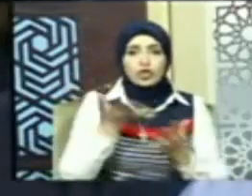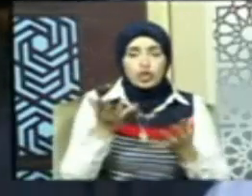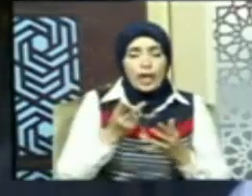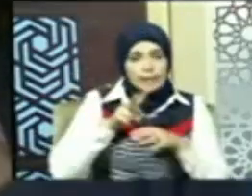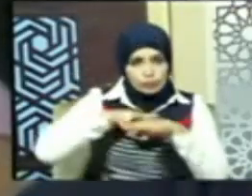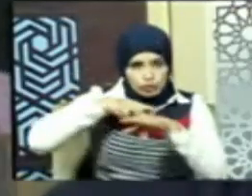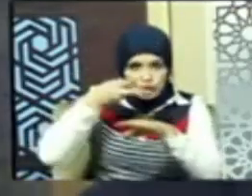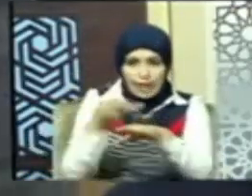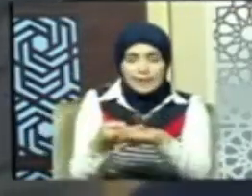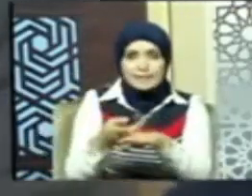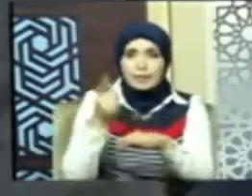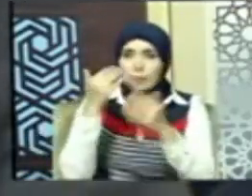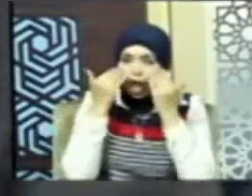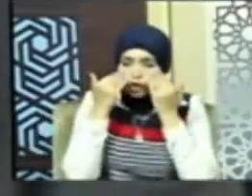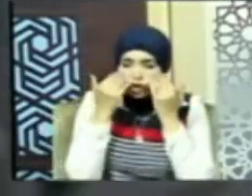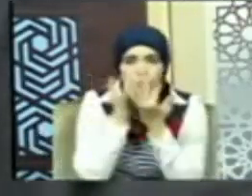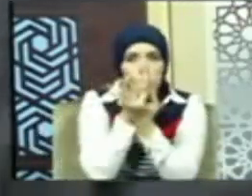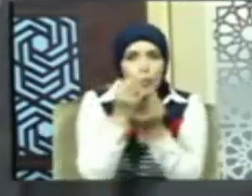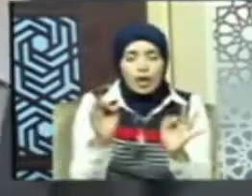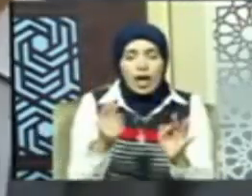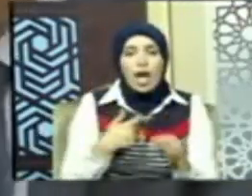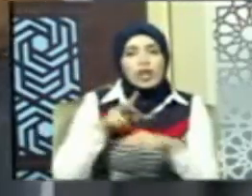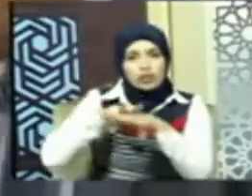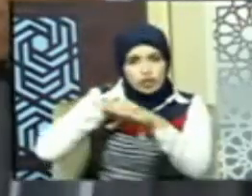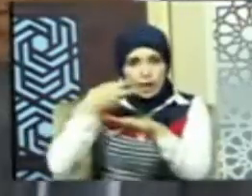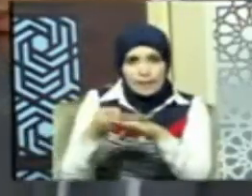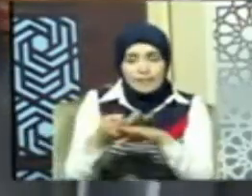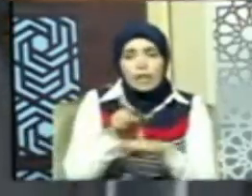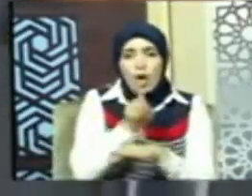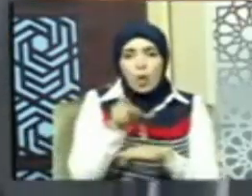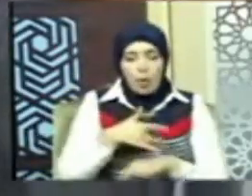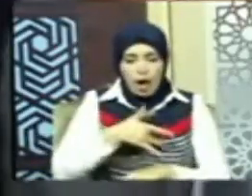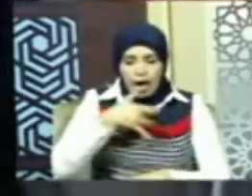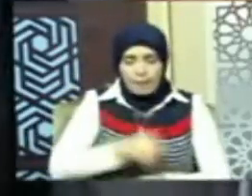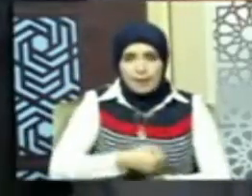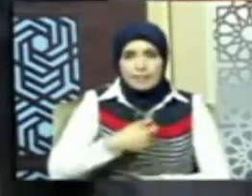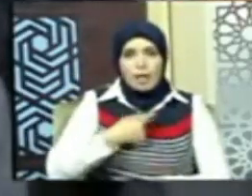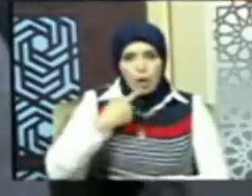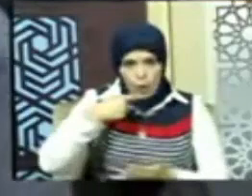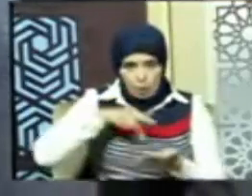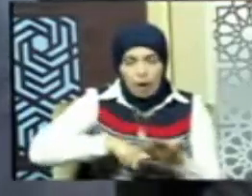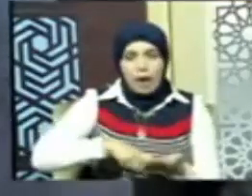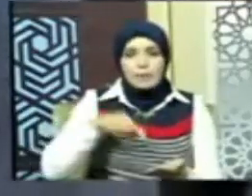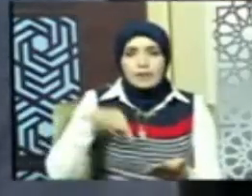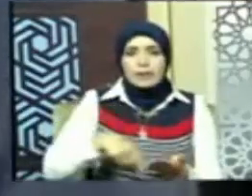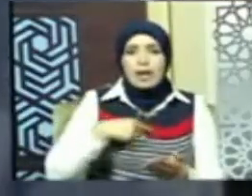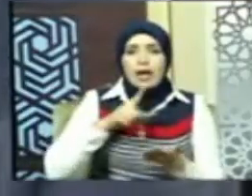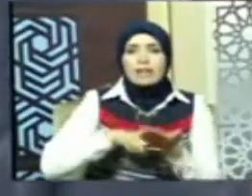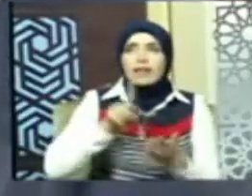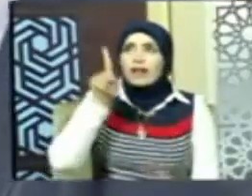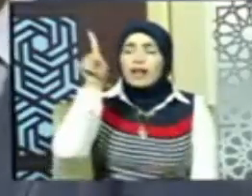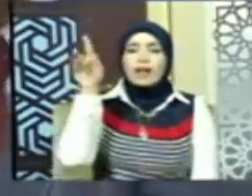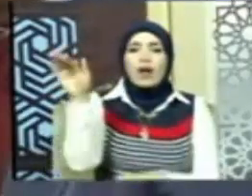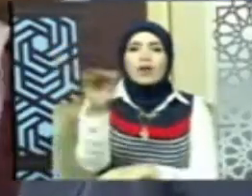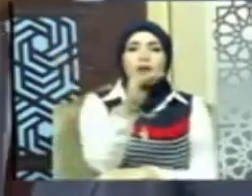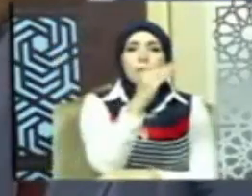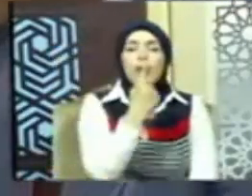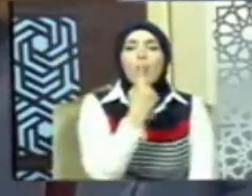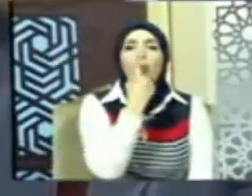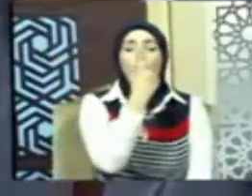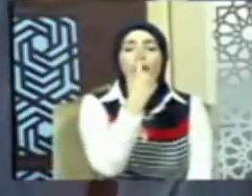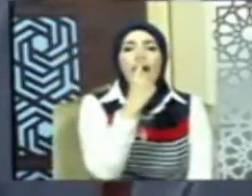شهدنا وآمنا بأنك يا ربنا يا الله